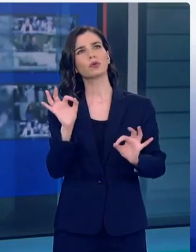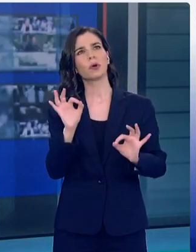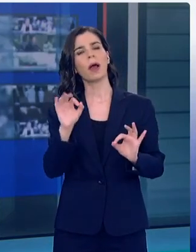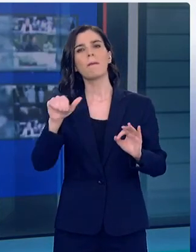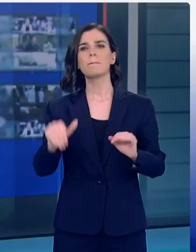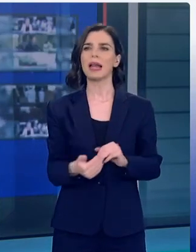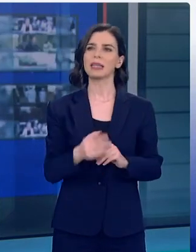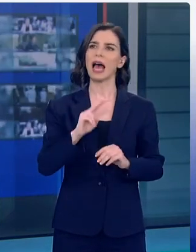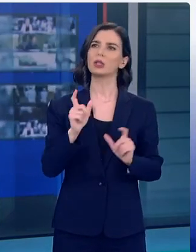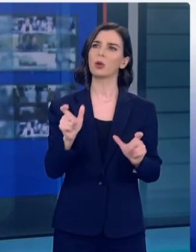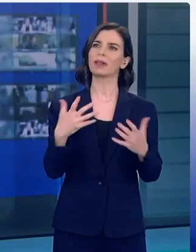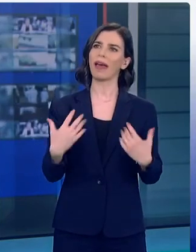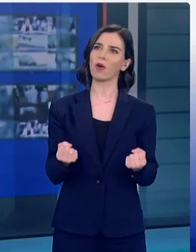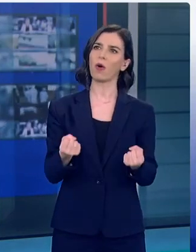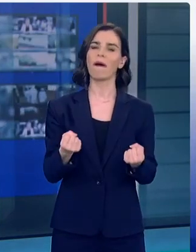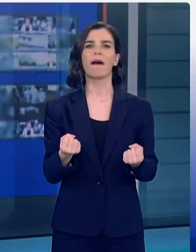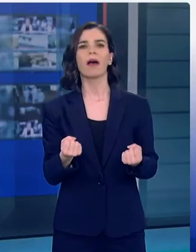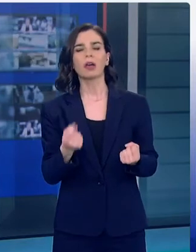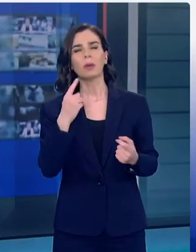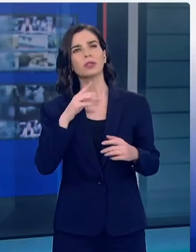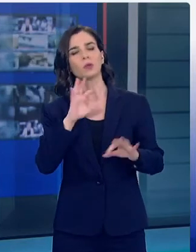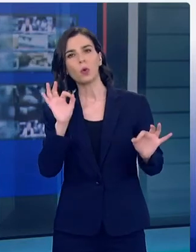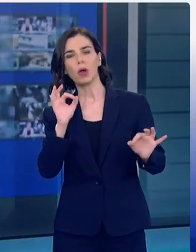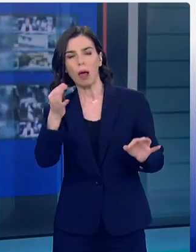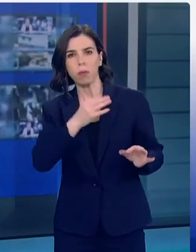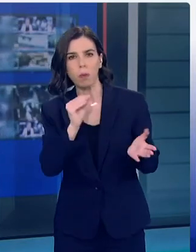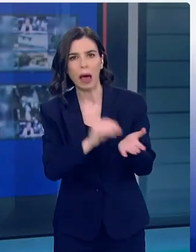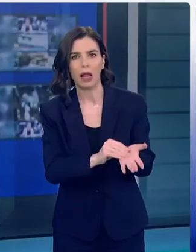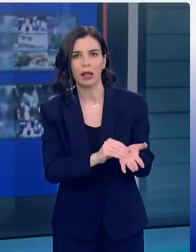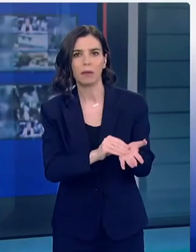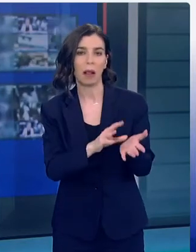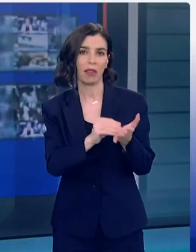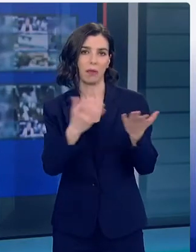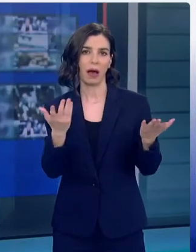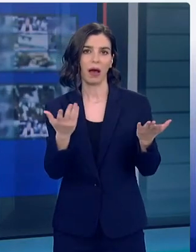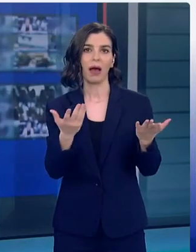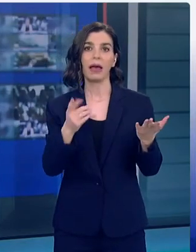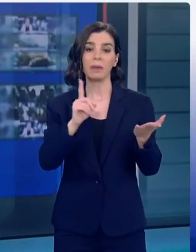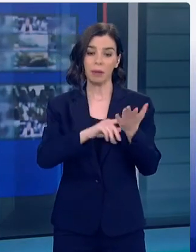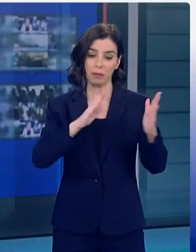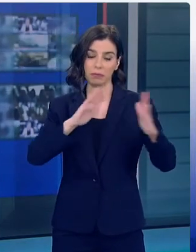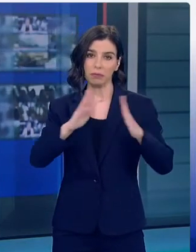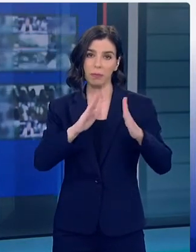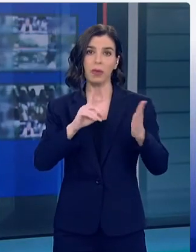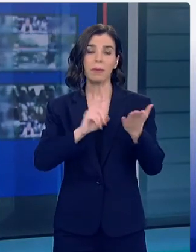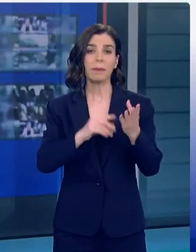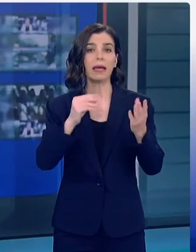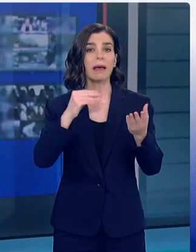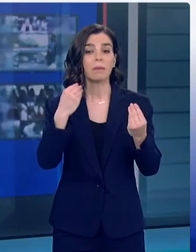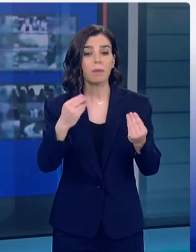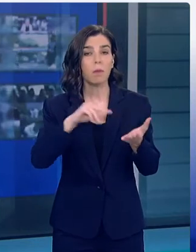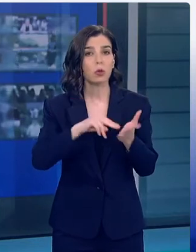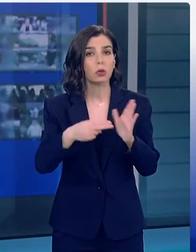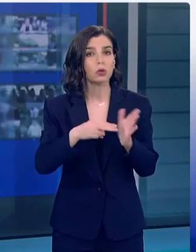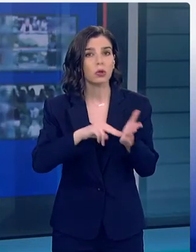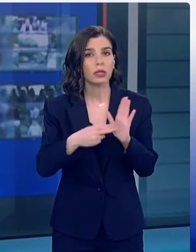περάσει την νόσο και να εκτεθείς ή δεν έχεις περάσει την νόσο και πρέπει να προφυλάσσεσαι. Χρειάζεται πάρα πολύ προσοχή